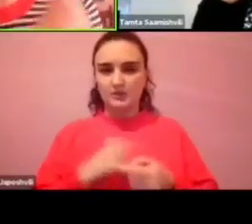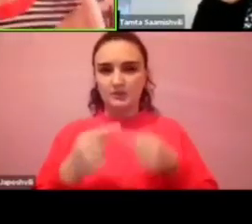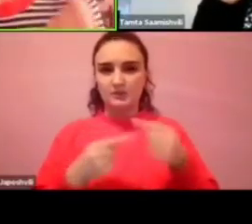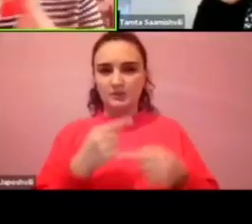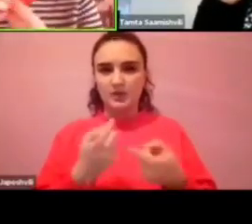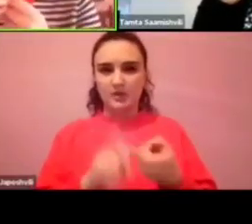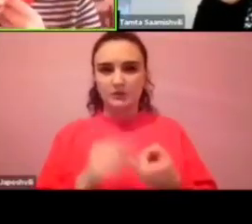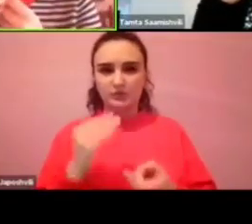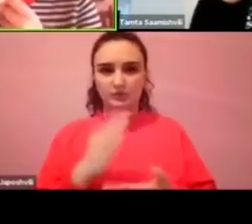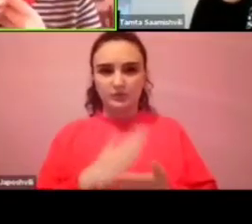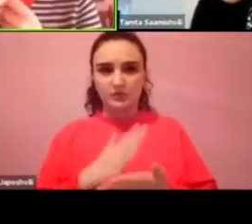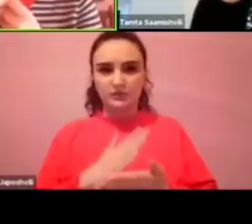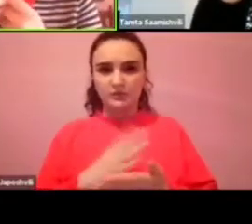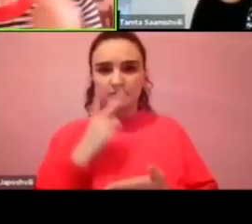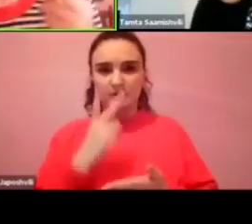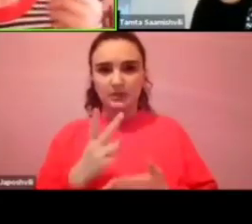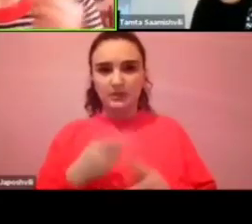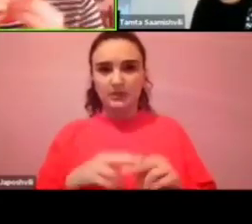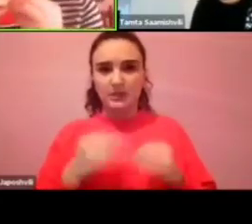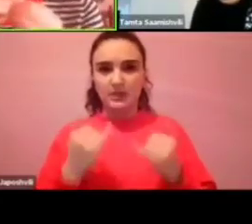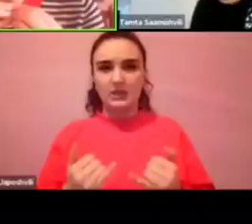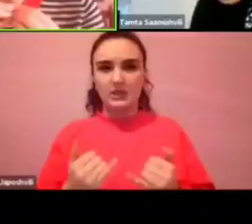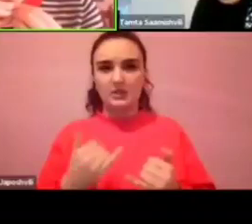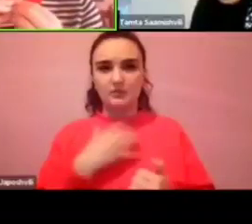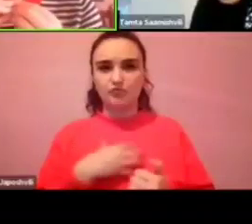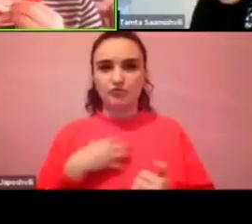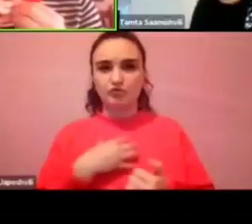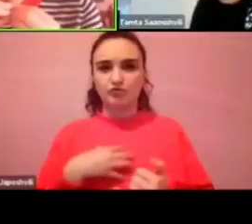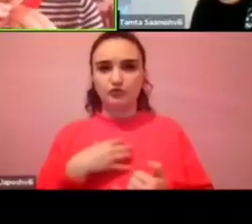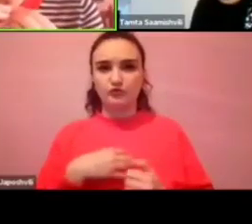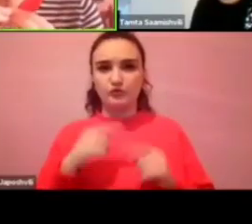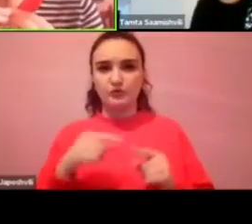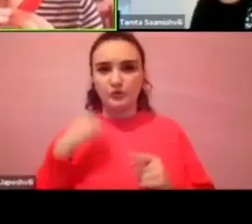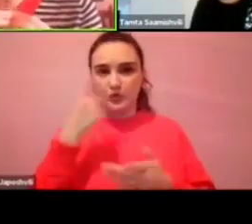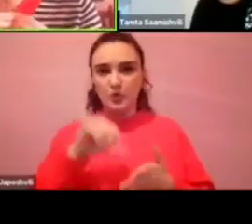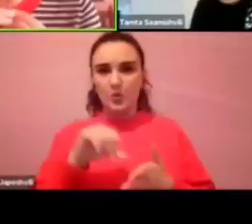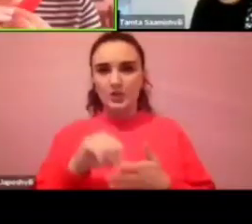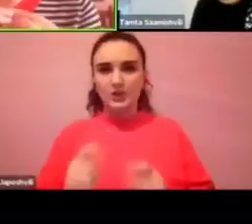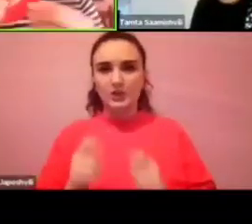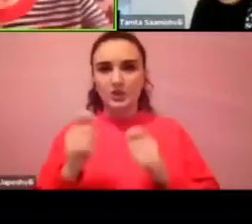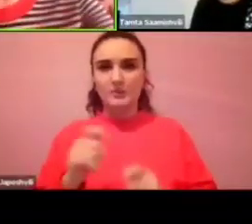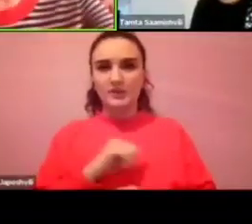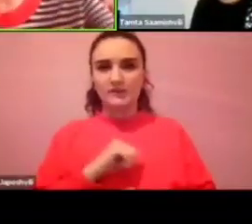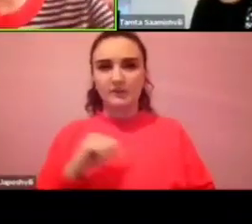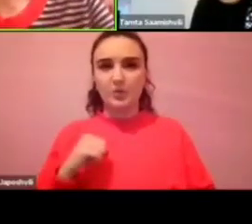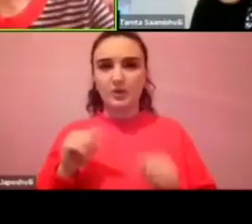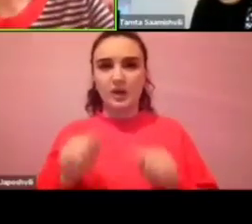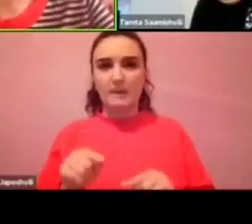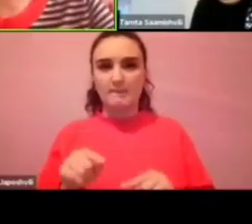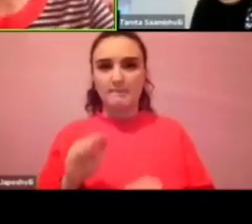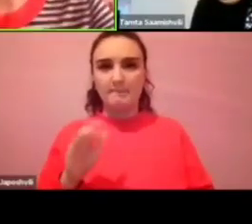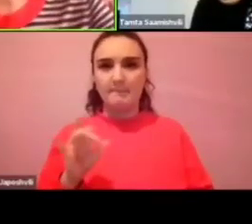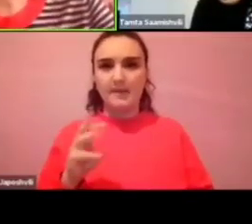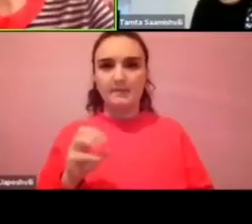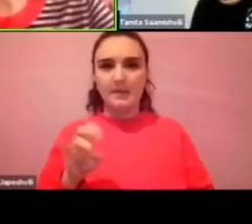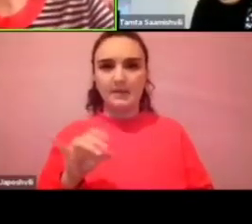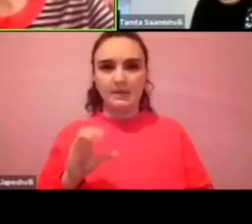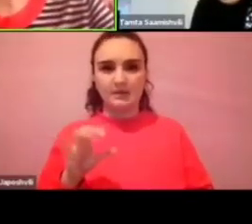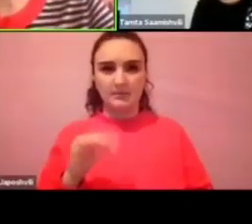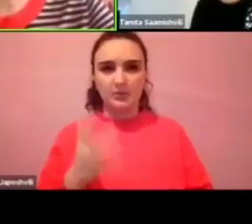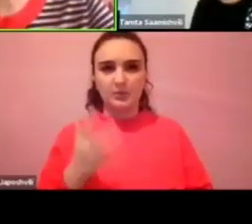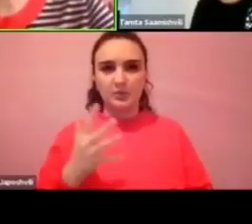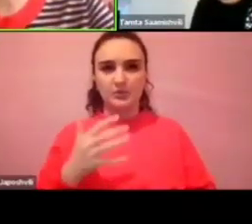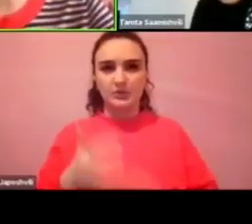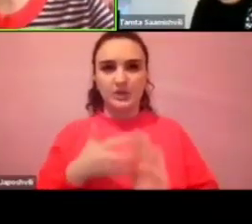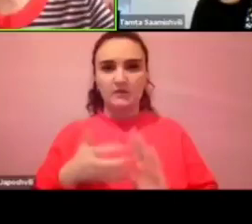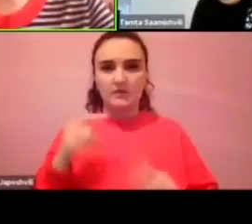დაკავშირებული. ნახეთ, ეხა მნიშვნელოვანი როლი ენიჭება თვითონ აი ამ ფერმენტებს და თუ